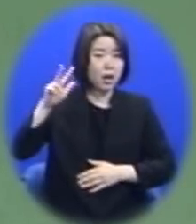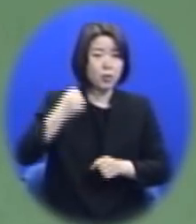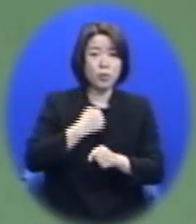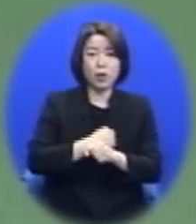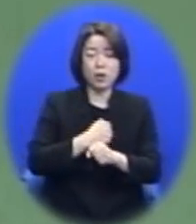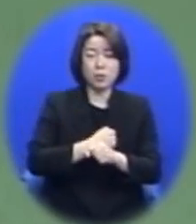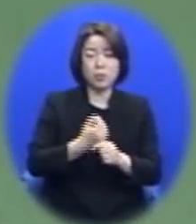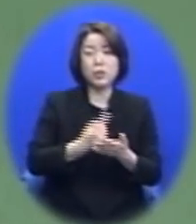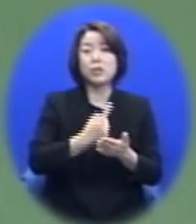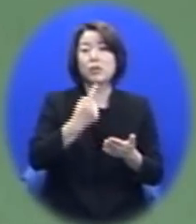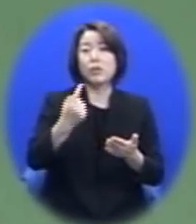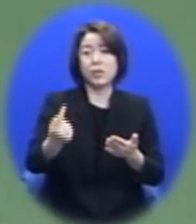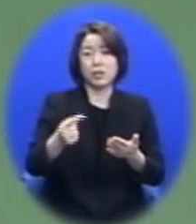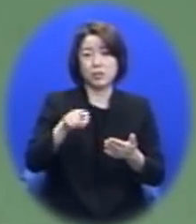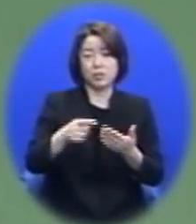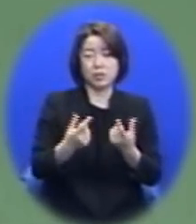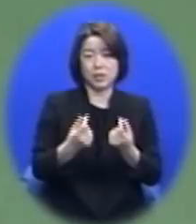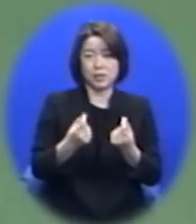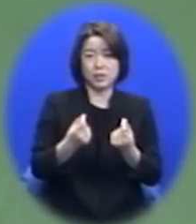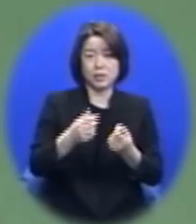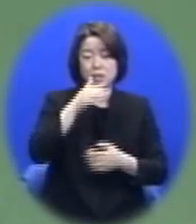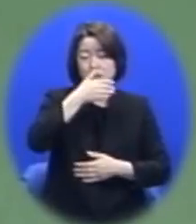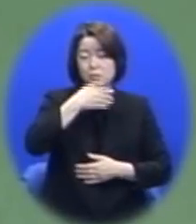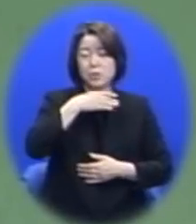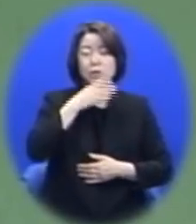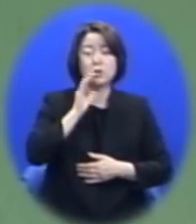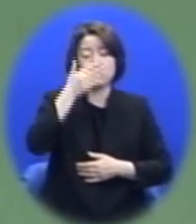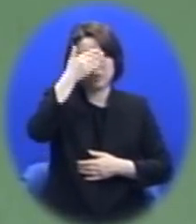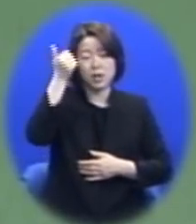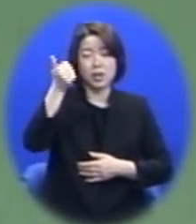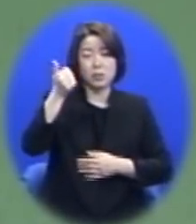그런 노인분을 보셨던 이야기를 하셨더라.